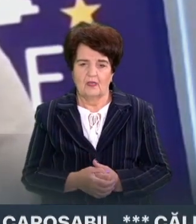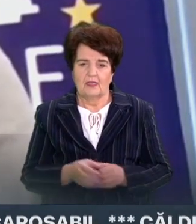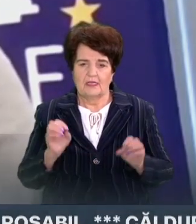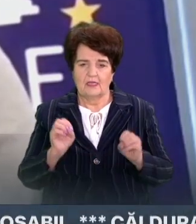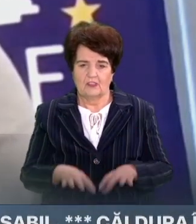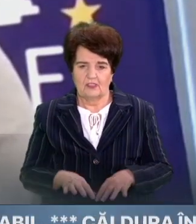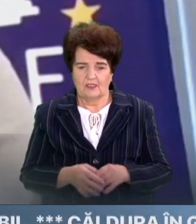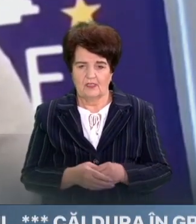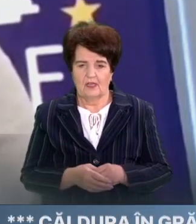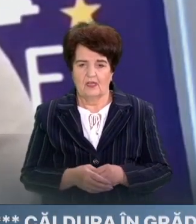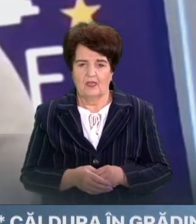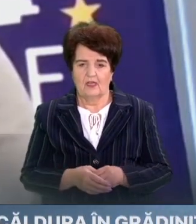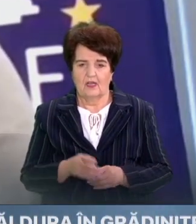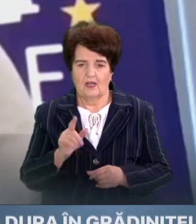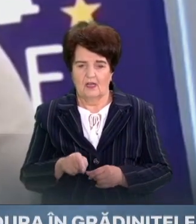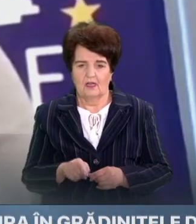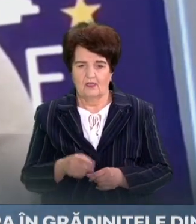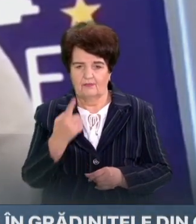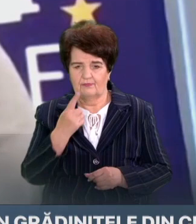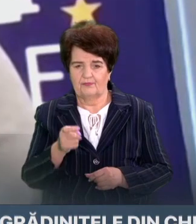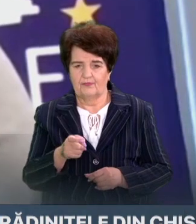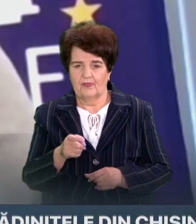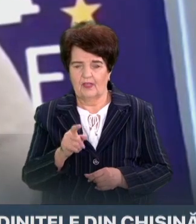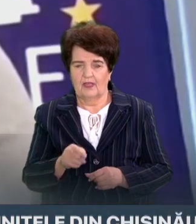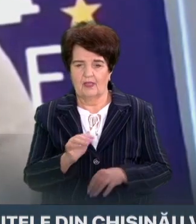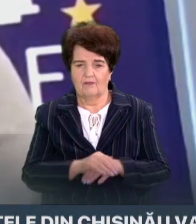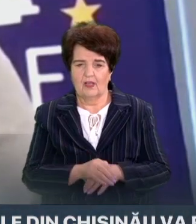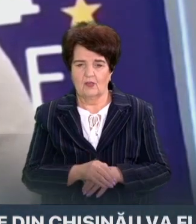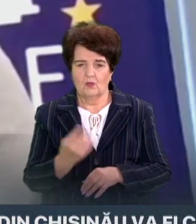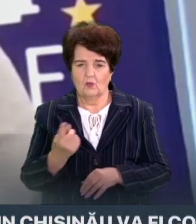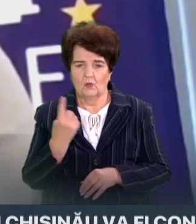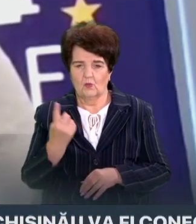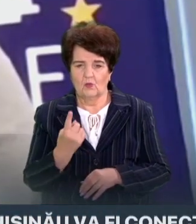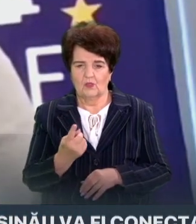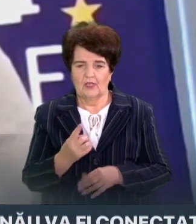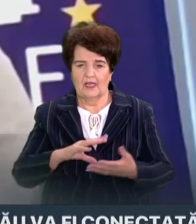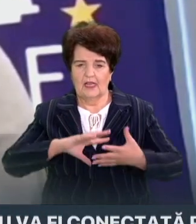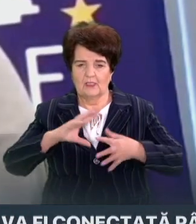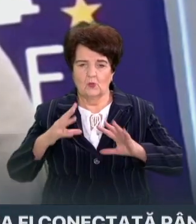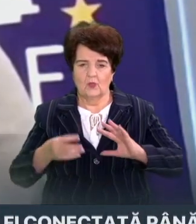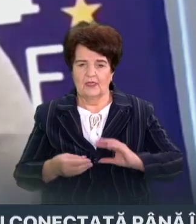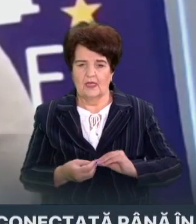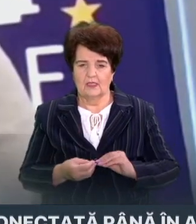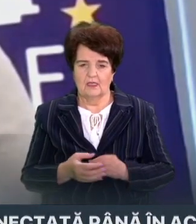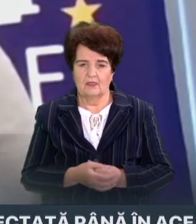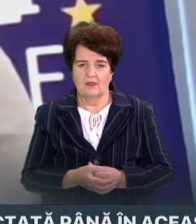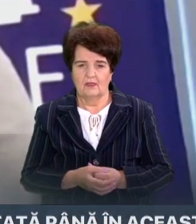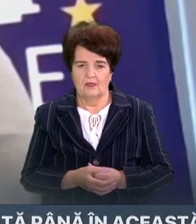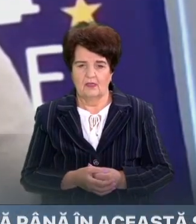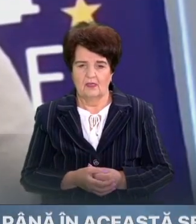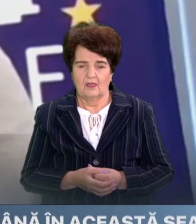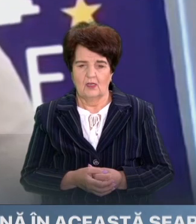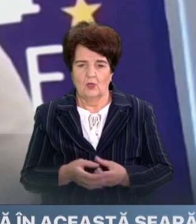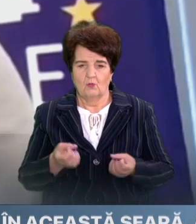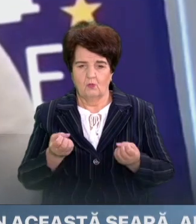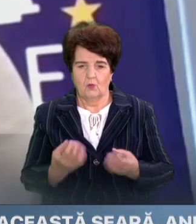decizia de vineri a limitat impactul unui rezultat pur și